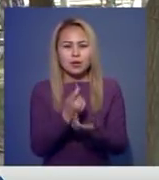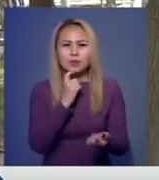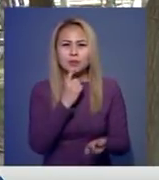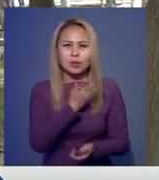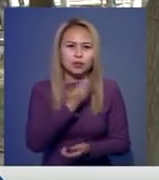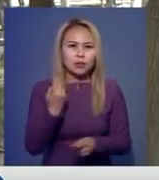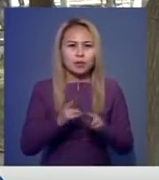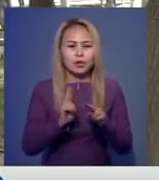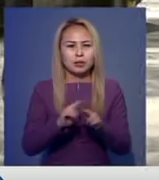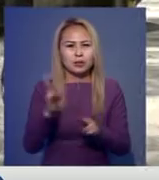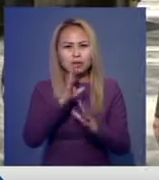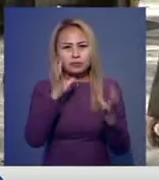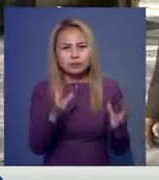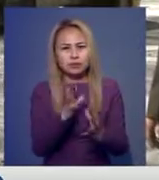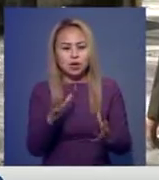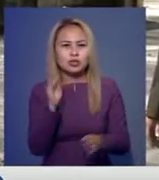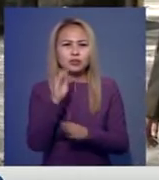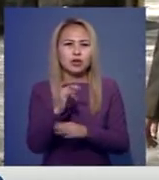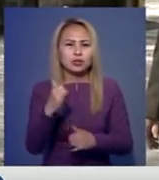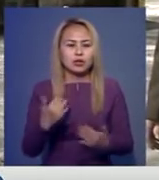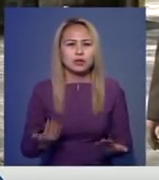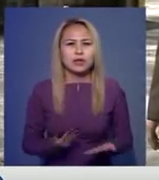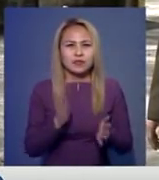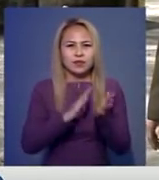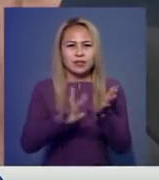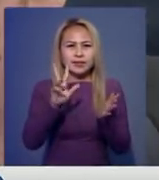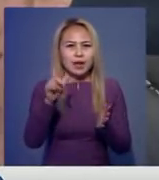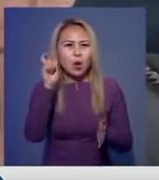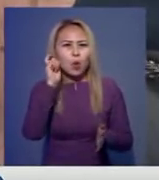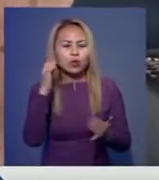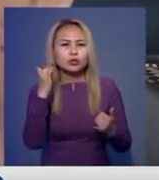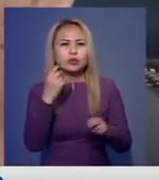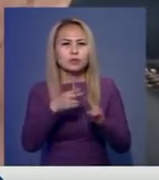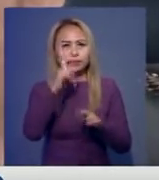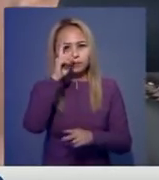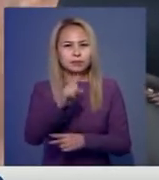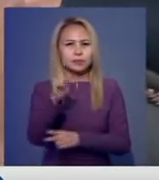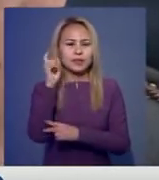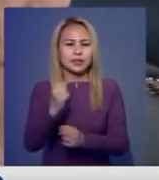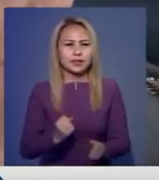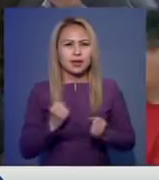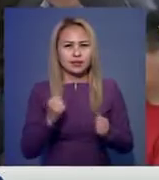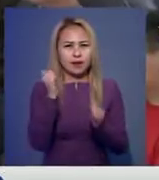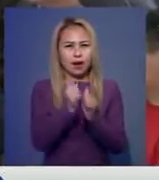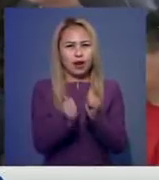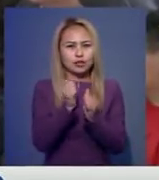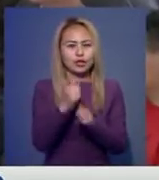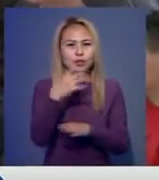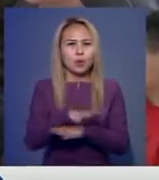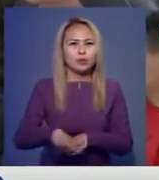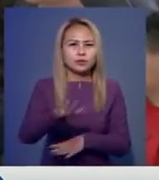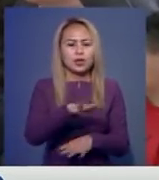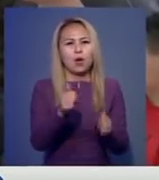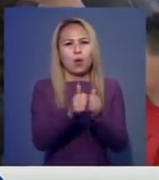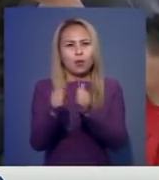жоқсыздар. Соны бағалай біліңдер. Асылбек Ақсақал қазір 93 жаста. Соған қарамастан еңсесін тығыстауға тырысады. Күнделікті аулаға шығып,